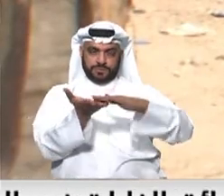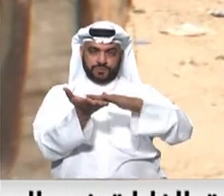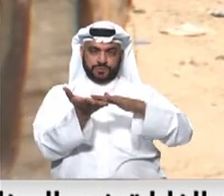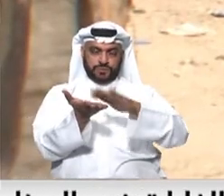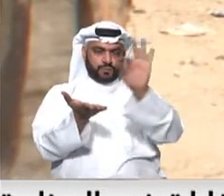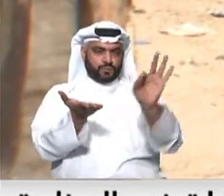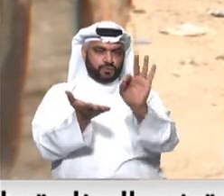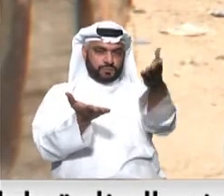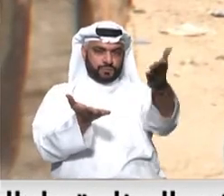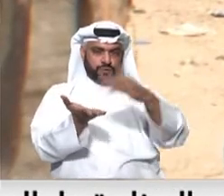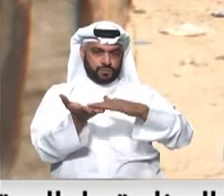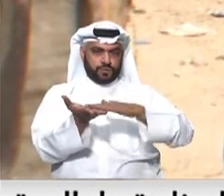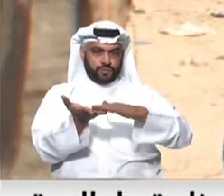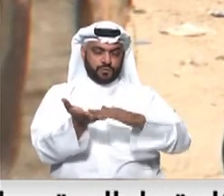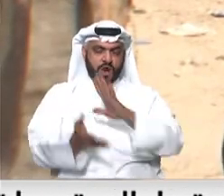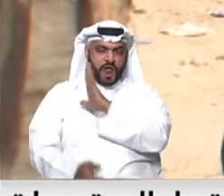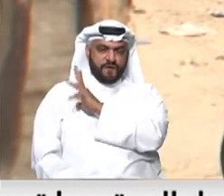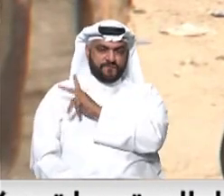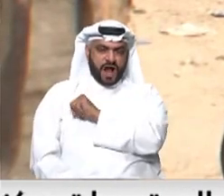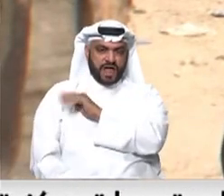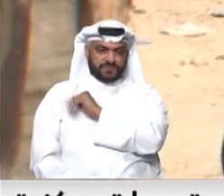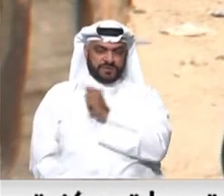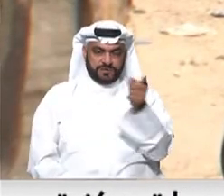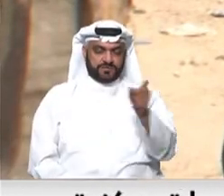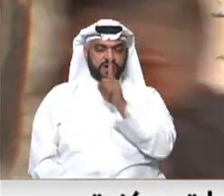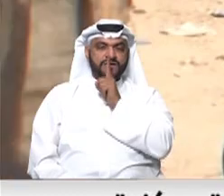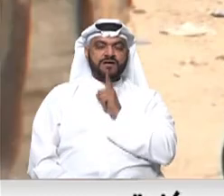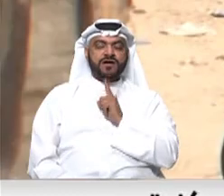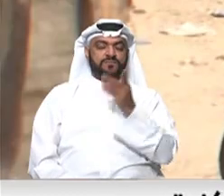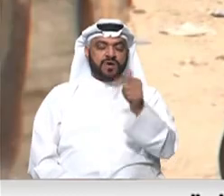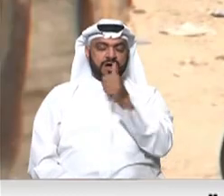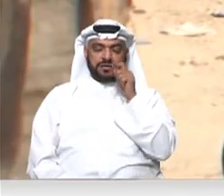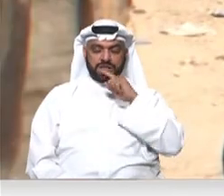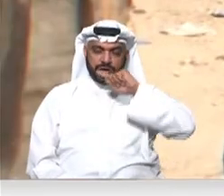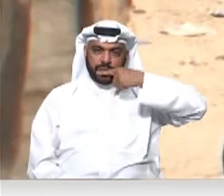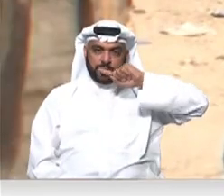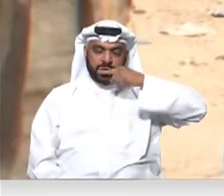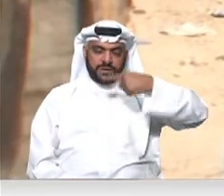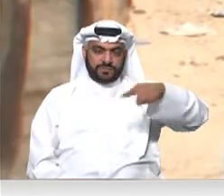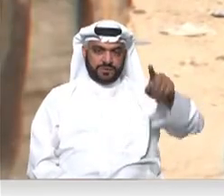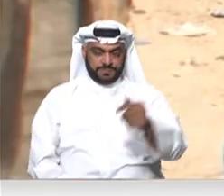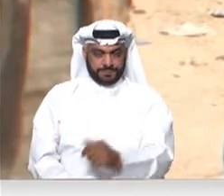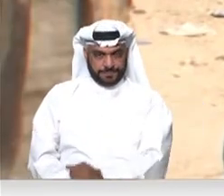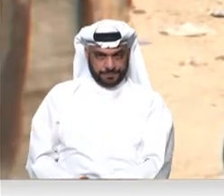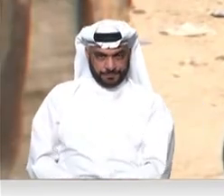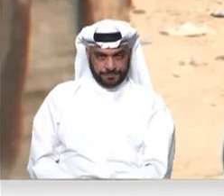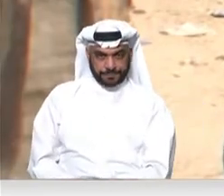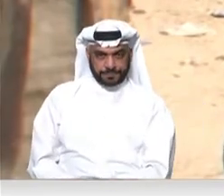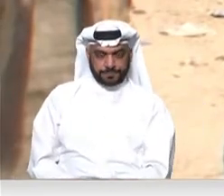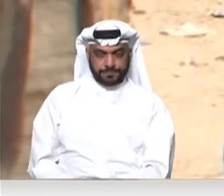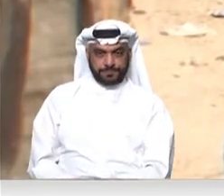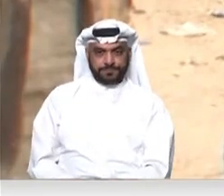الكويت، من أحد مخيمات النزوح واللاجئين في دير البلح وسط قطاع غزة، فلسطين.